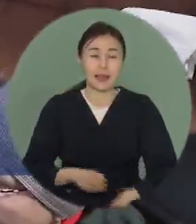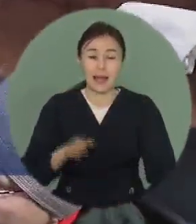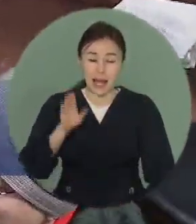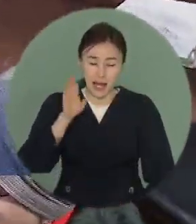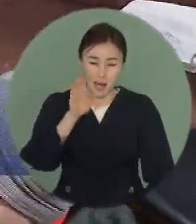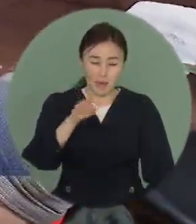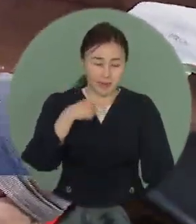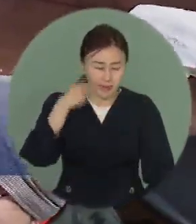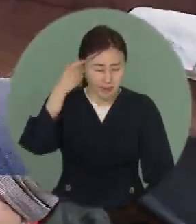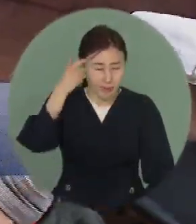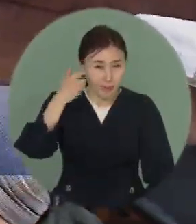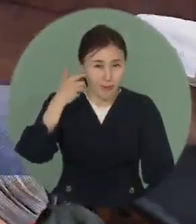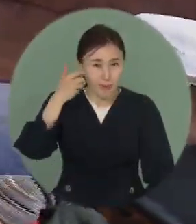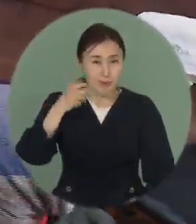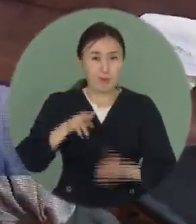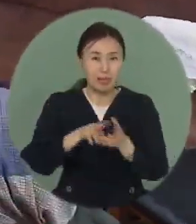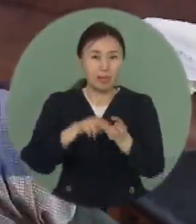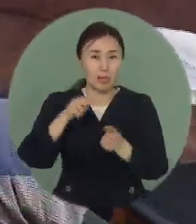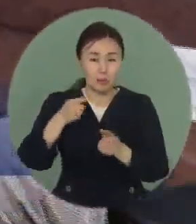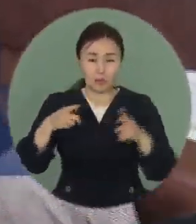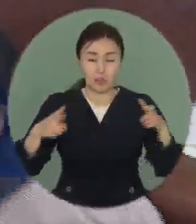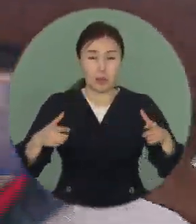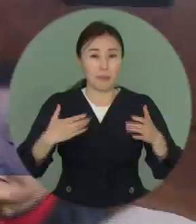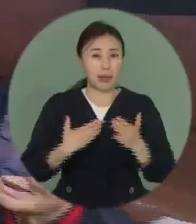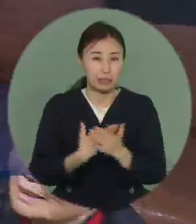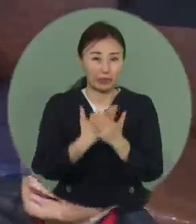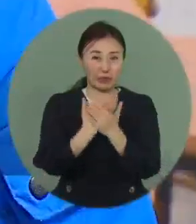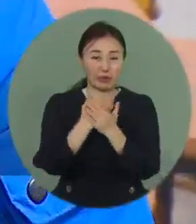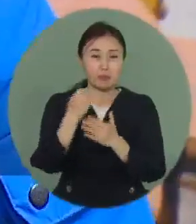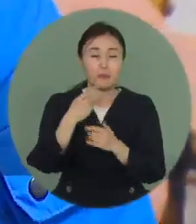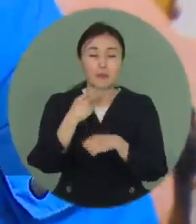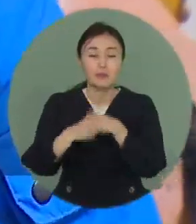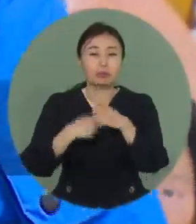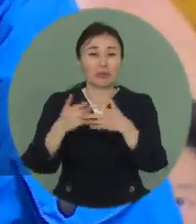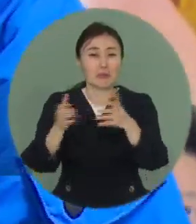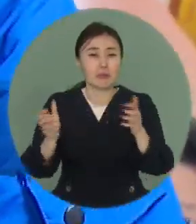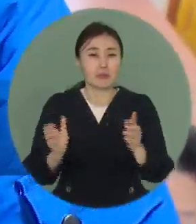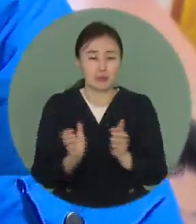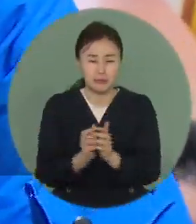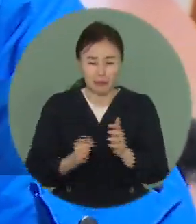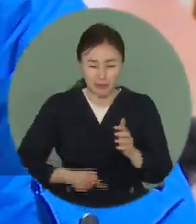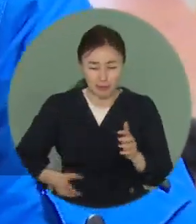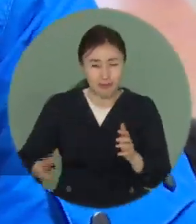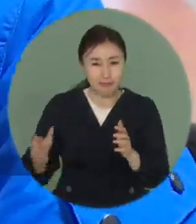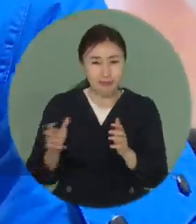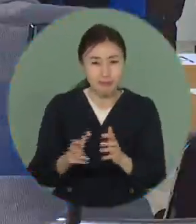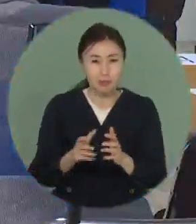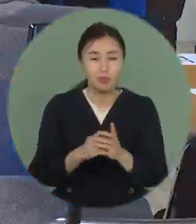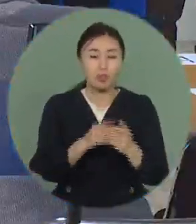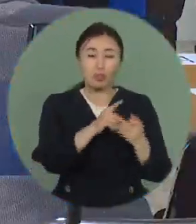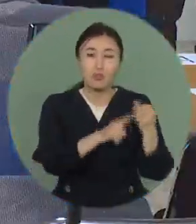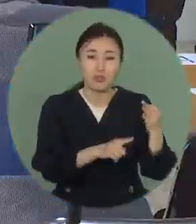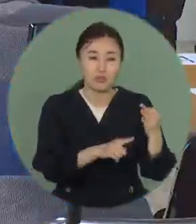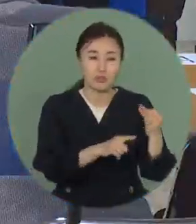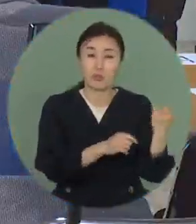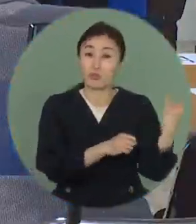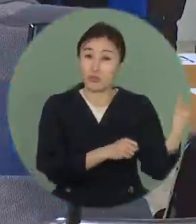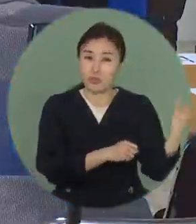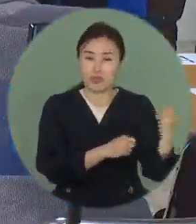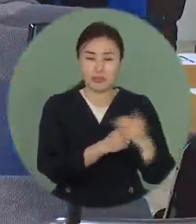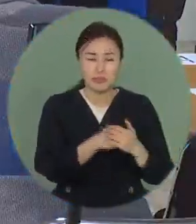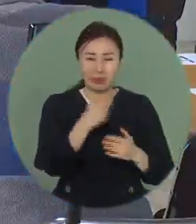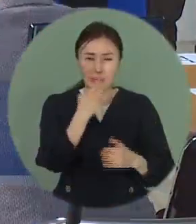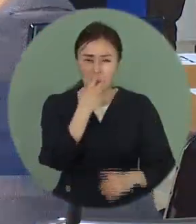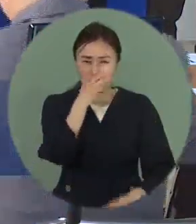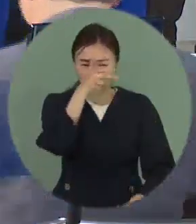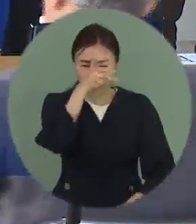영혼을 팔아서라도 지역 발전 그리고 민주당의 단결 윤석 김건희 건찰